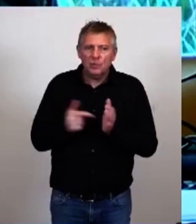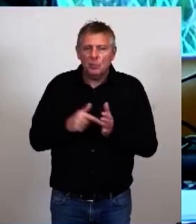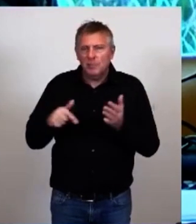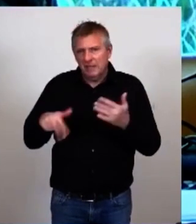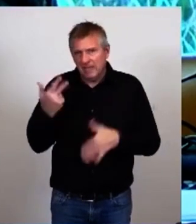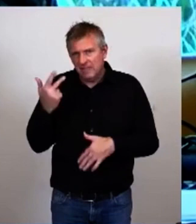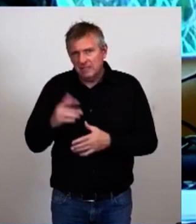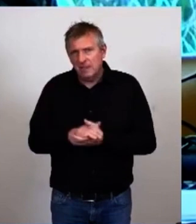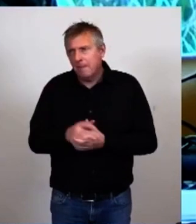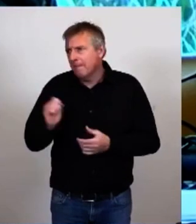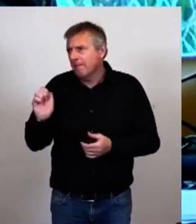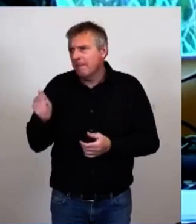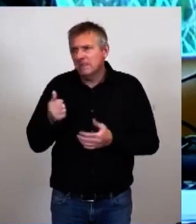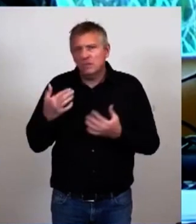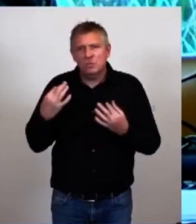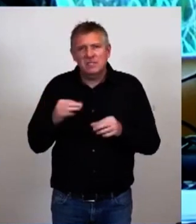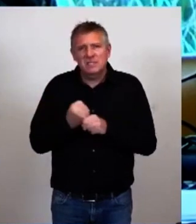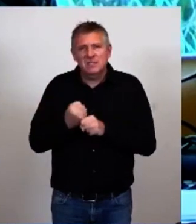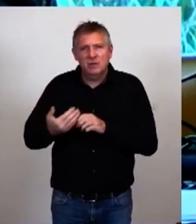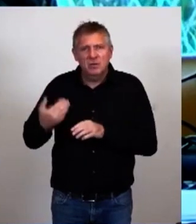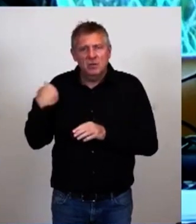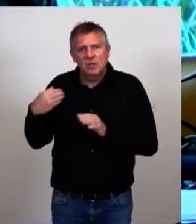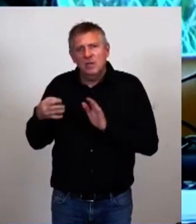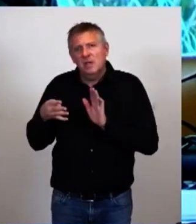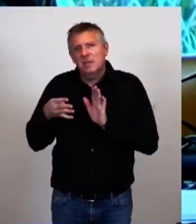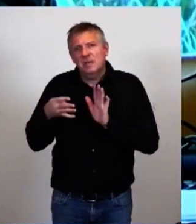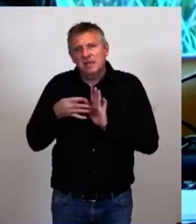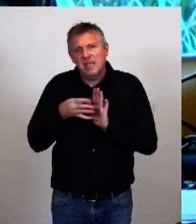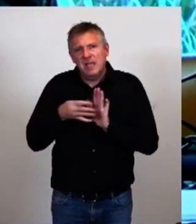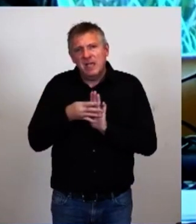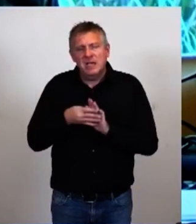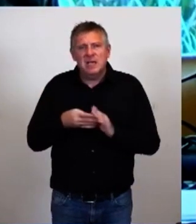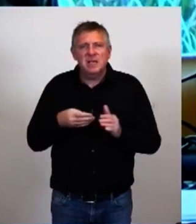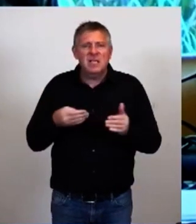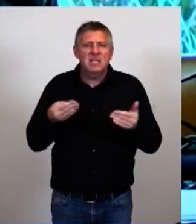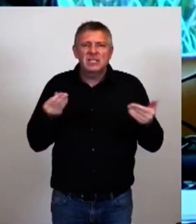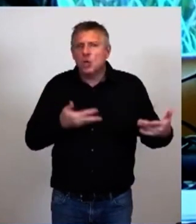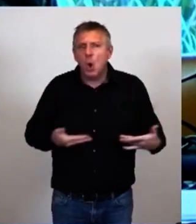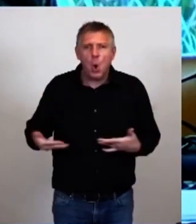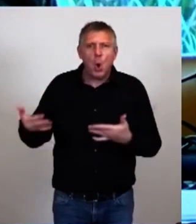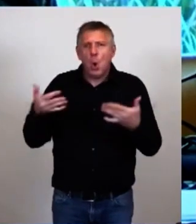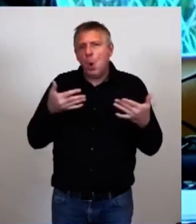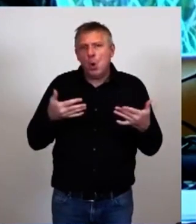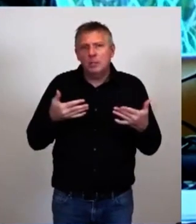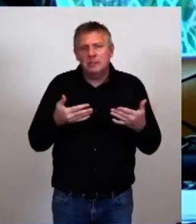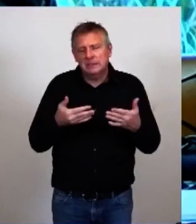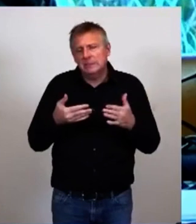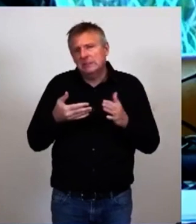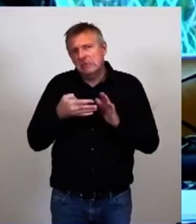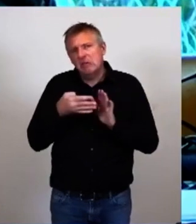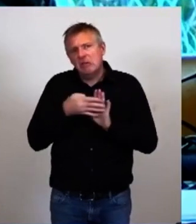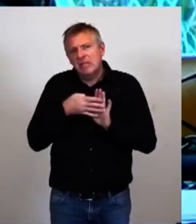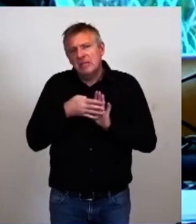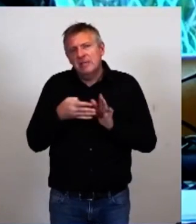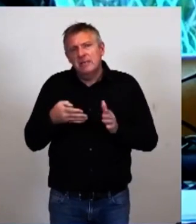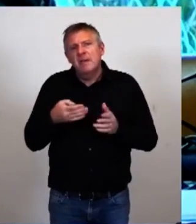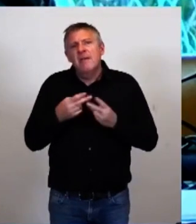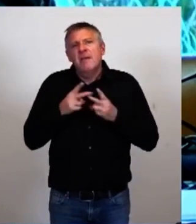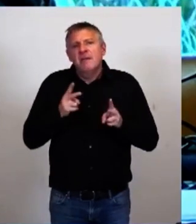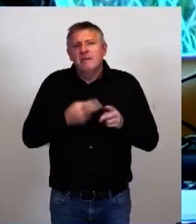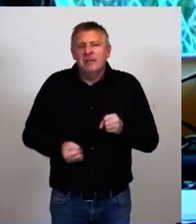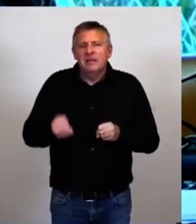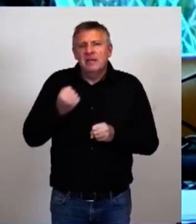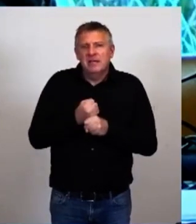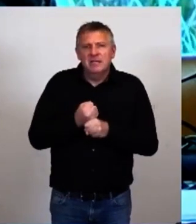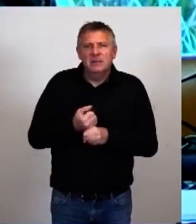y a presque 10 ans, que les critères et le scoring, tels qu'ils ont existé jusqu'à aujourd'hui, avaient été mis en place par la ville,